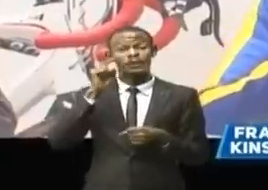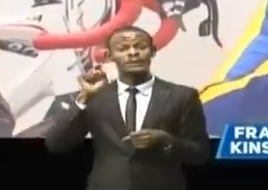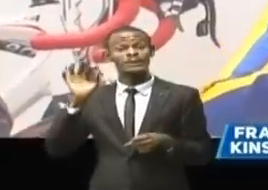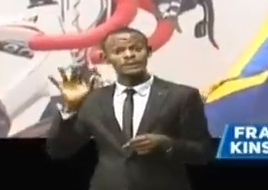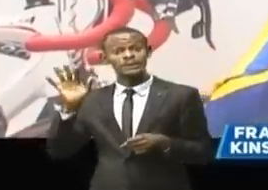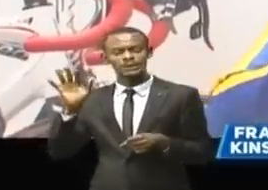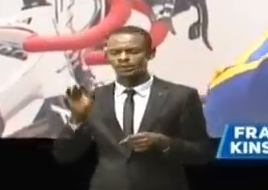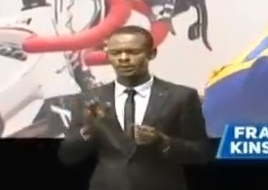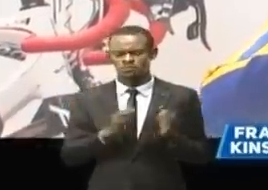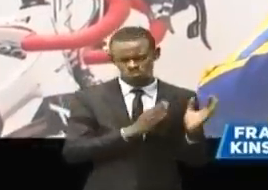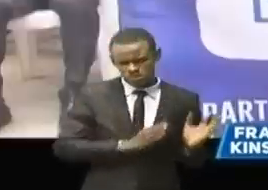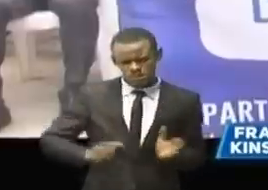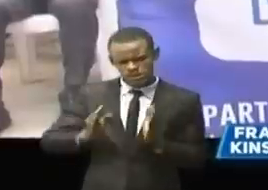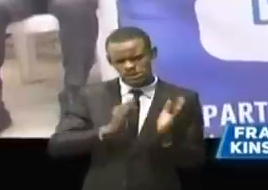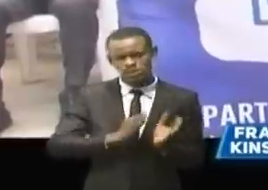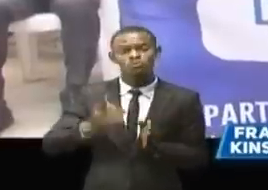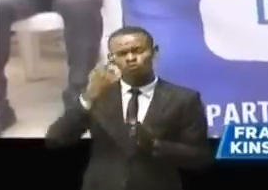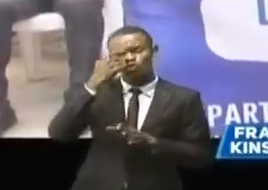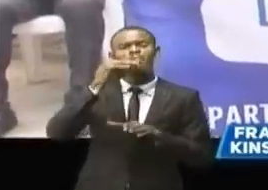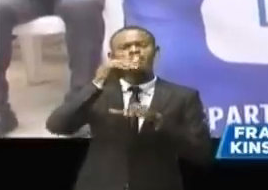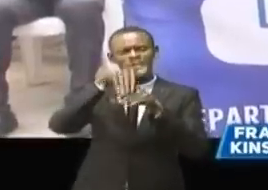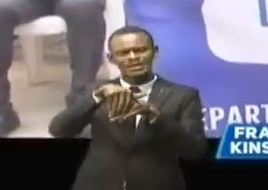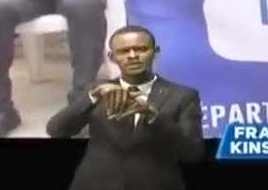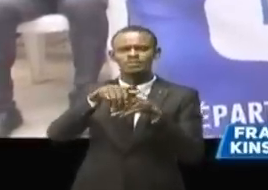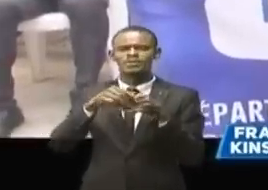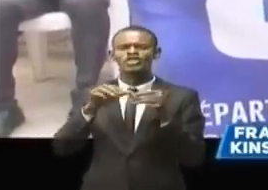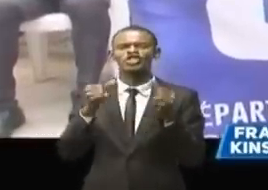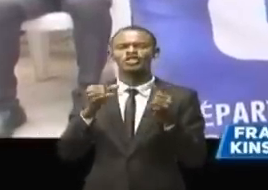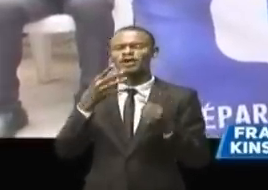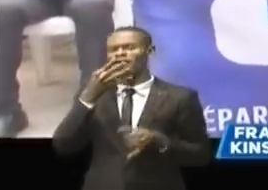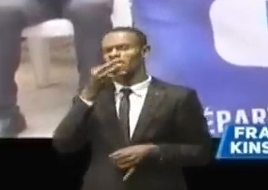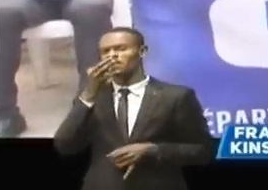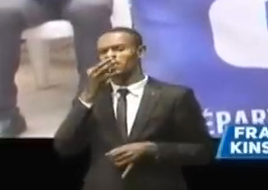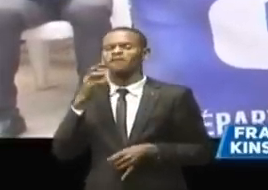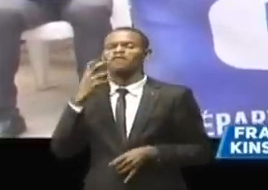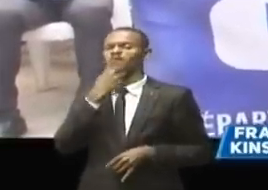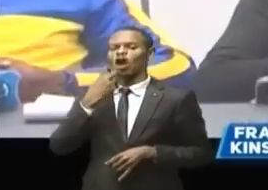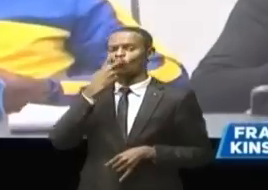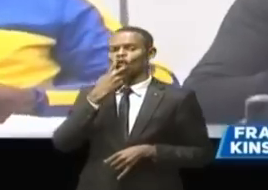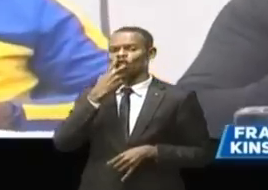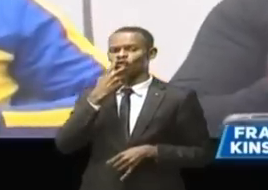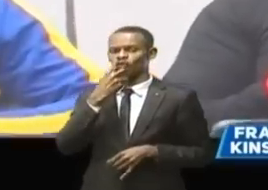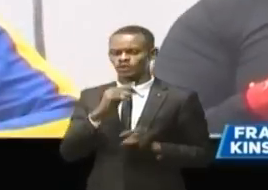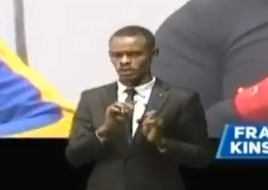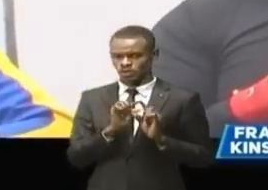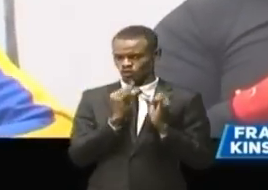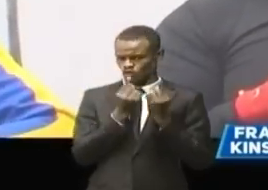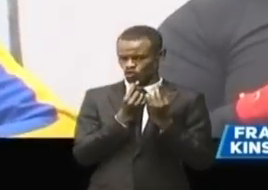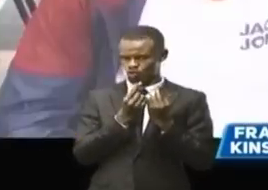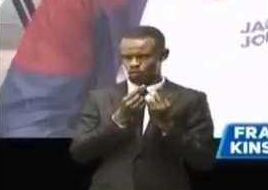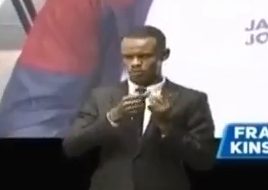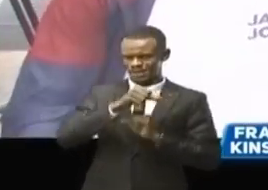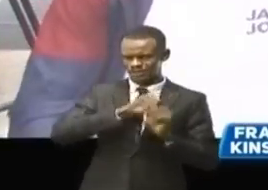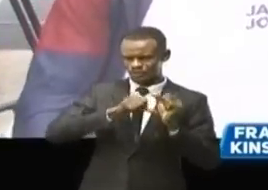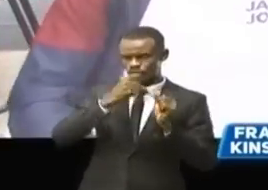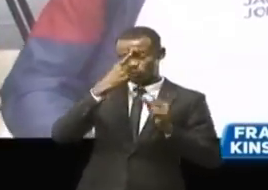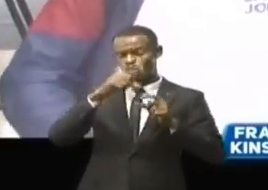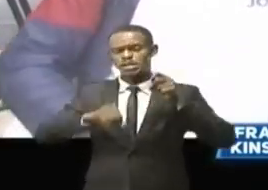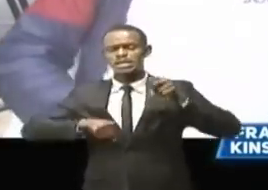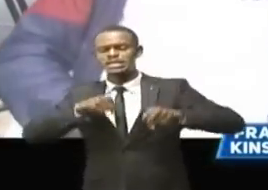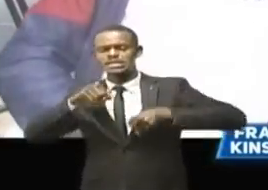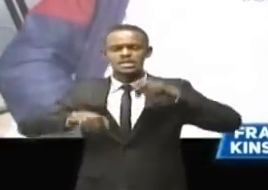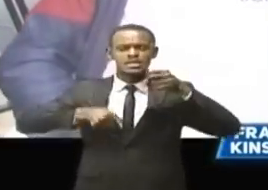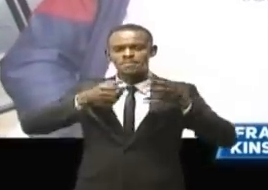de la francophonie. La Ligue des cyclismes suit de près la préparation à travers les entraînements pour encourager